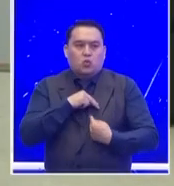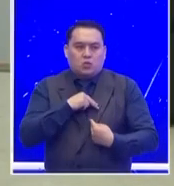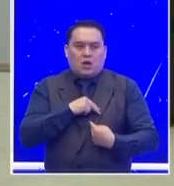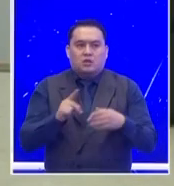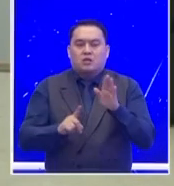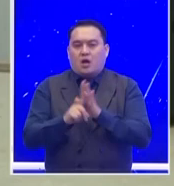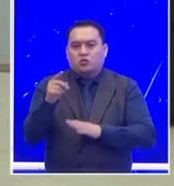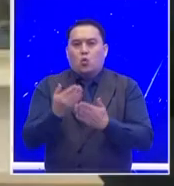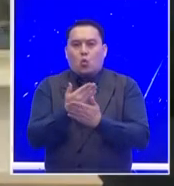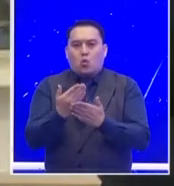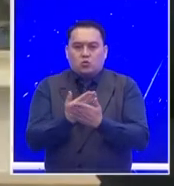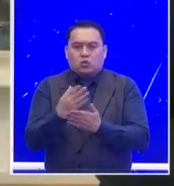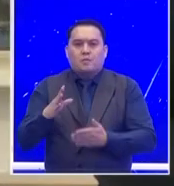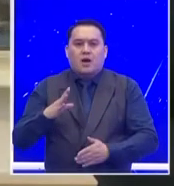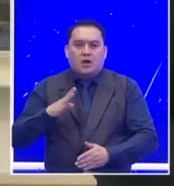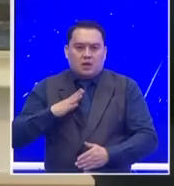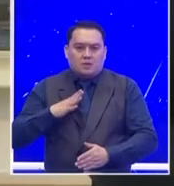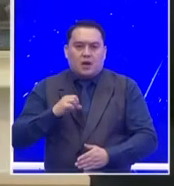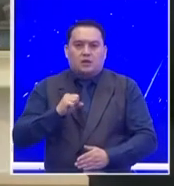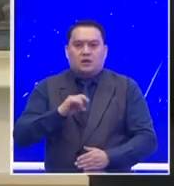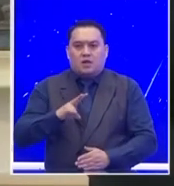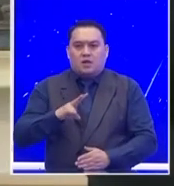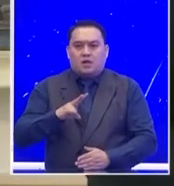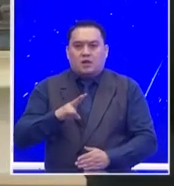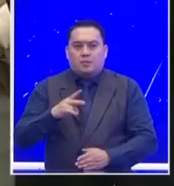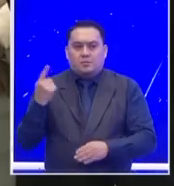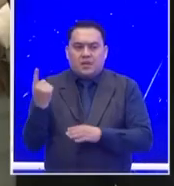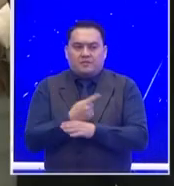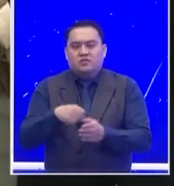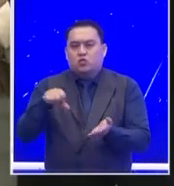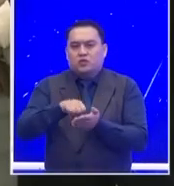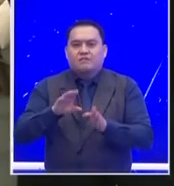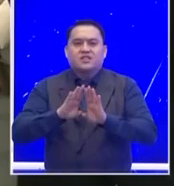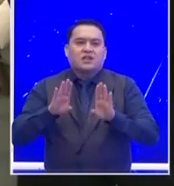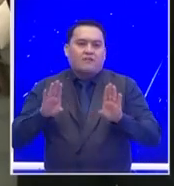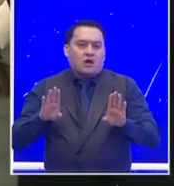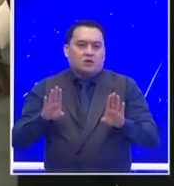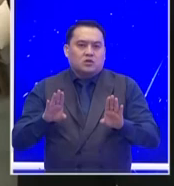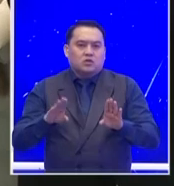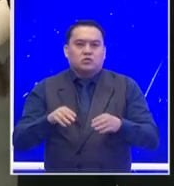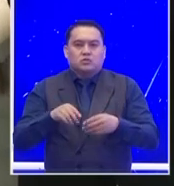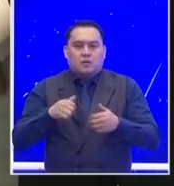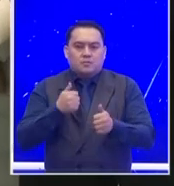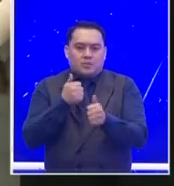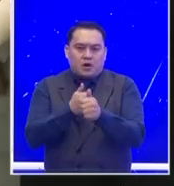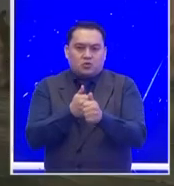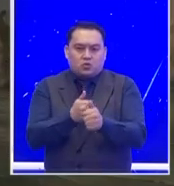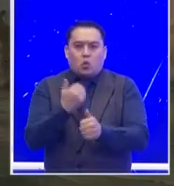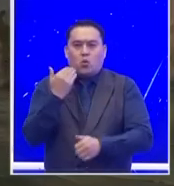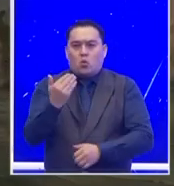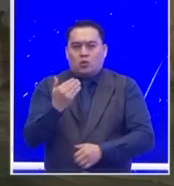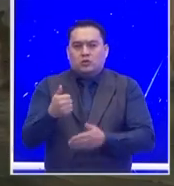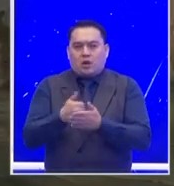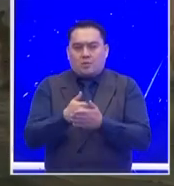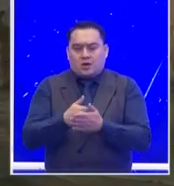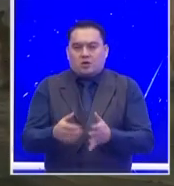Другой начинающий художник Батан Шаттек, дебютант данной выставки. Он неустанно идет по стопам своего кумира и